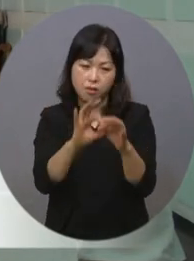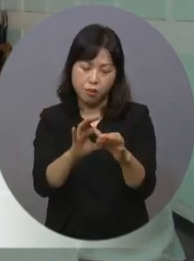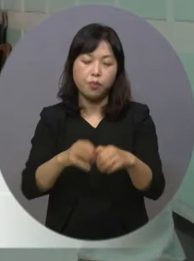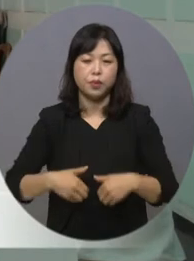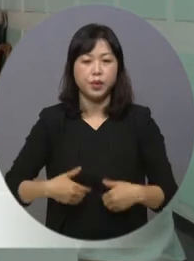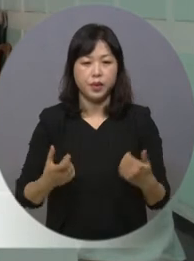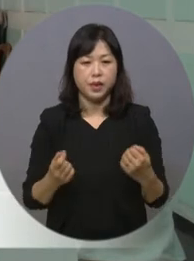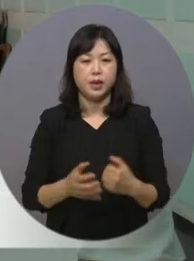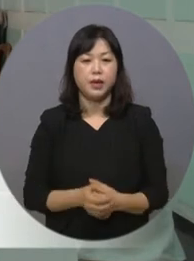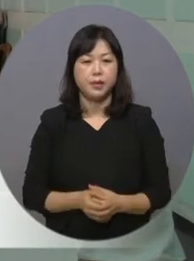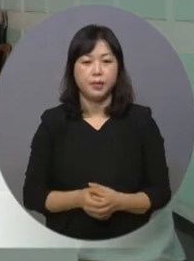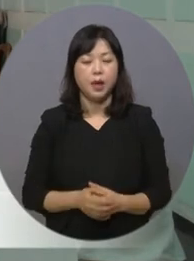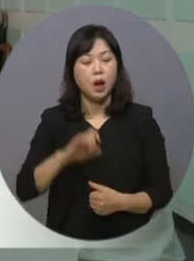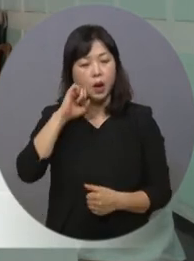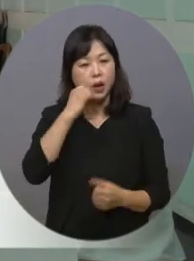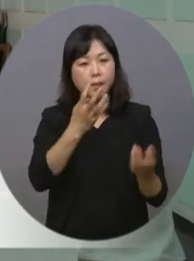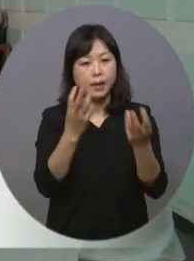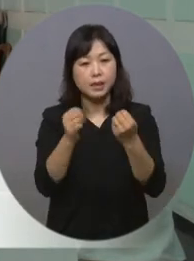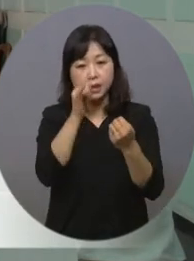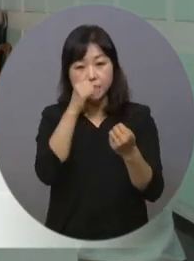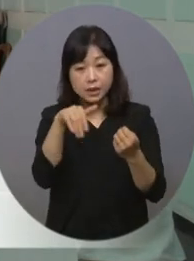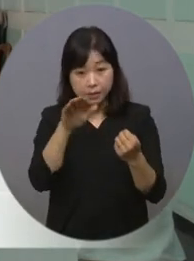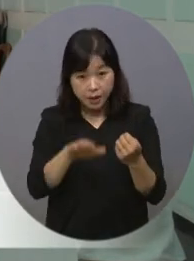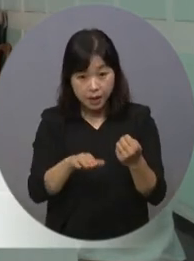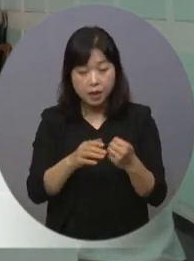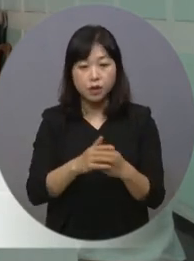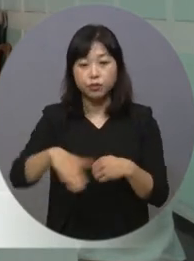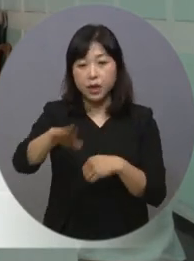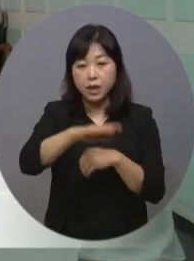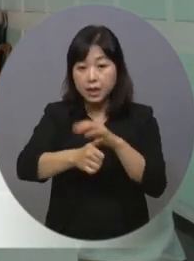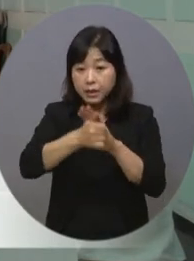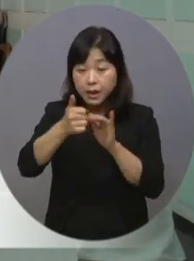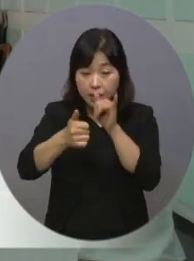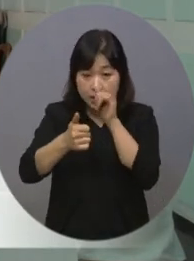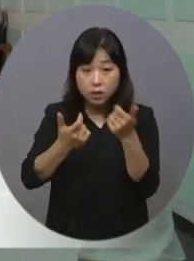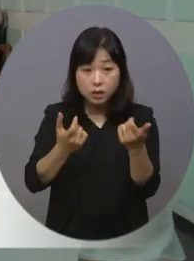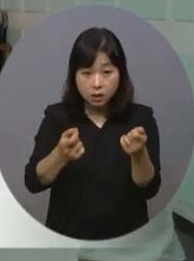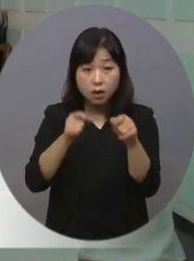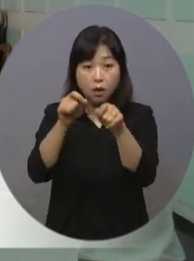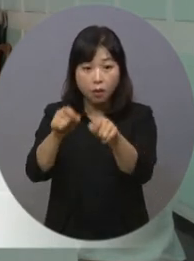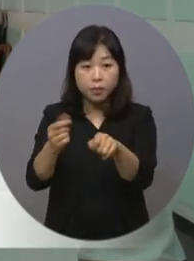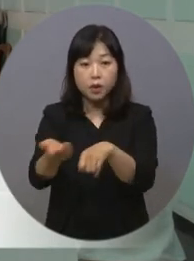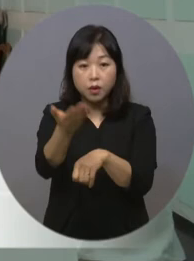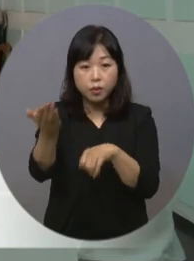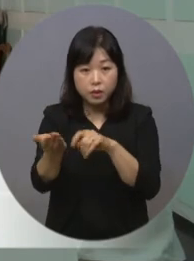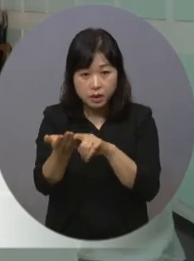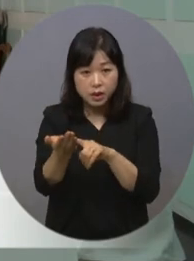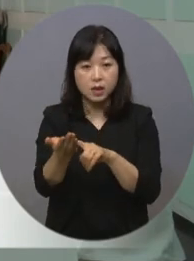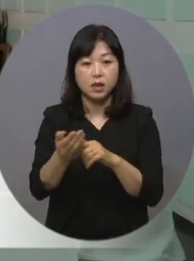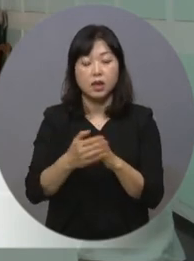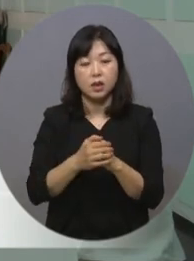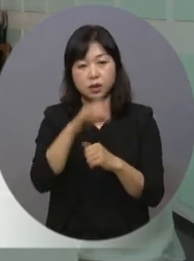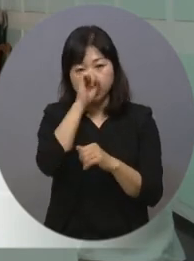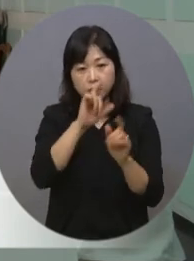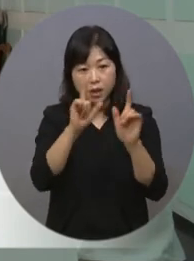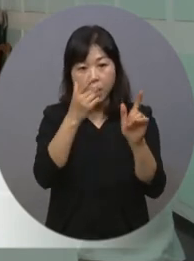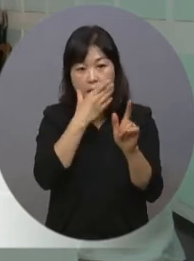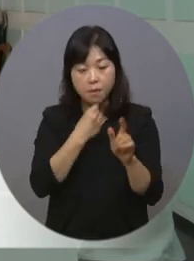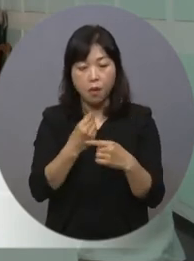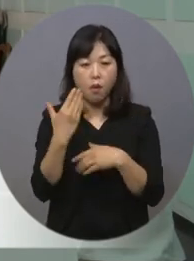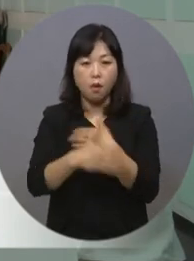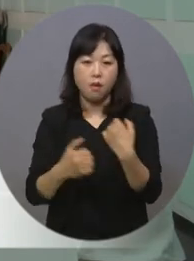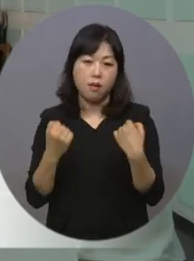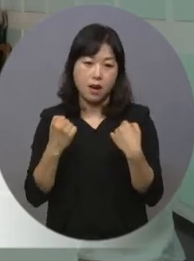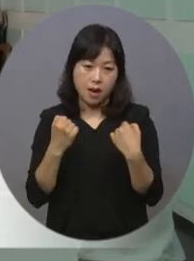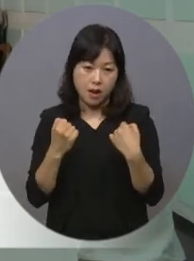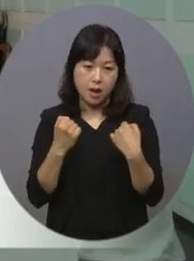같습니다. 많은 어려움이 있지만 그래도 우리한테는 희망이 있는 것처럼 여러분들이 함께 좋은 날과 행복과